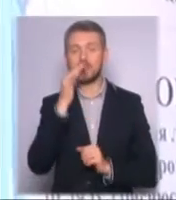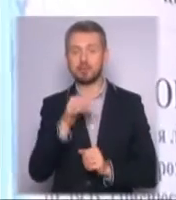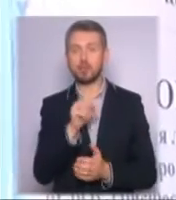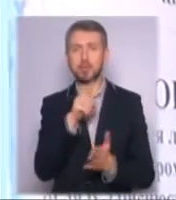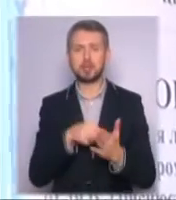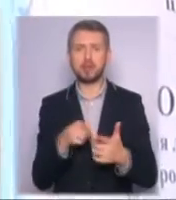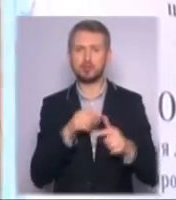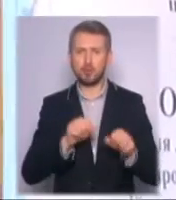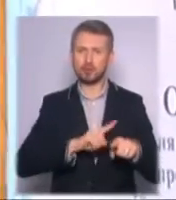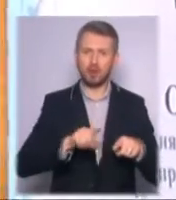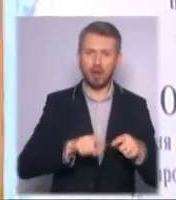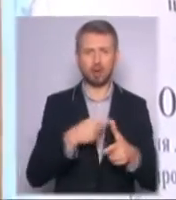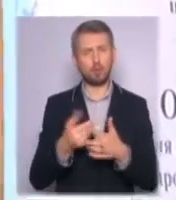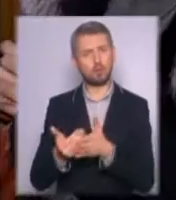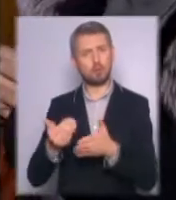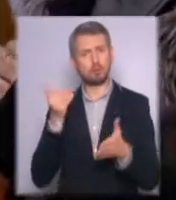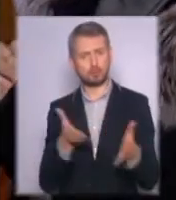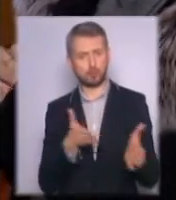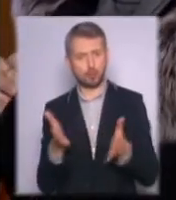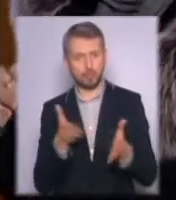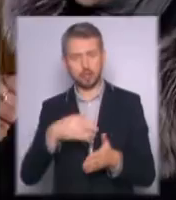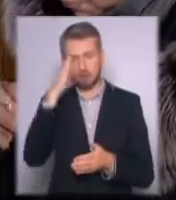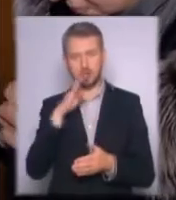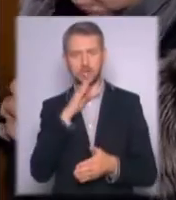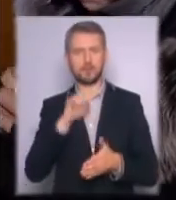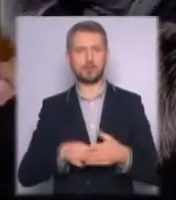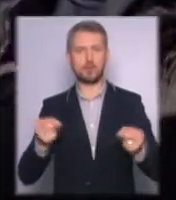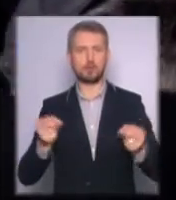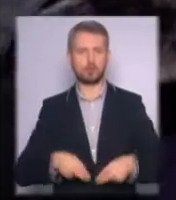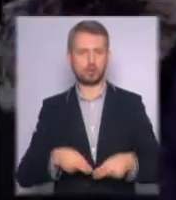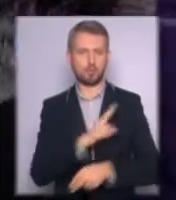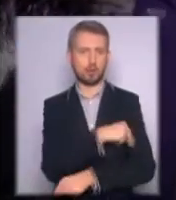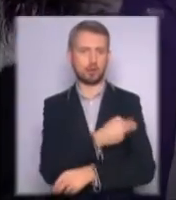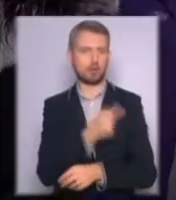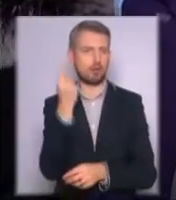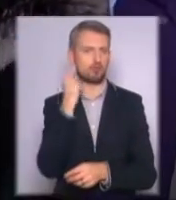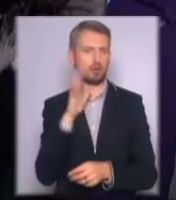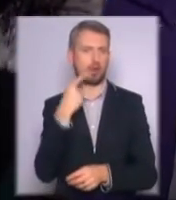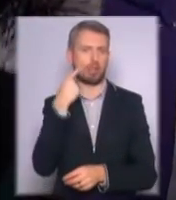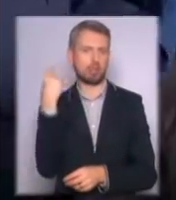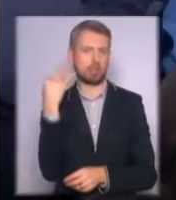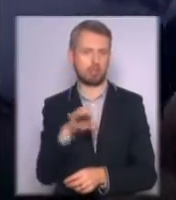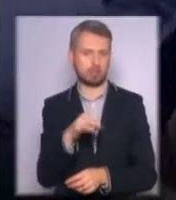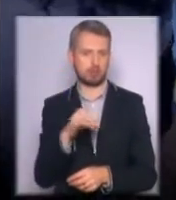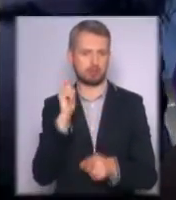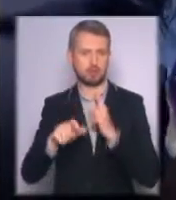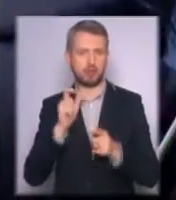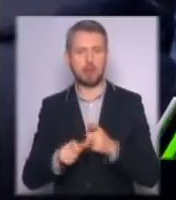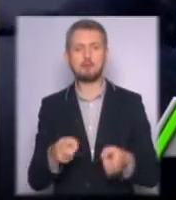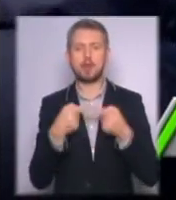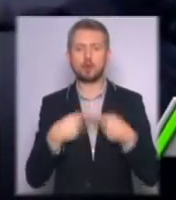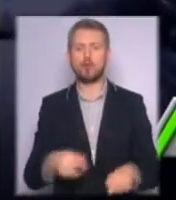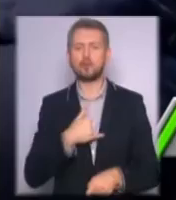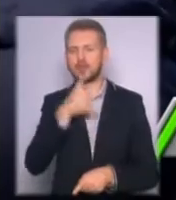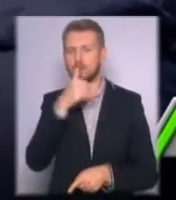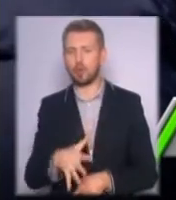процес або принаймні попередньо робити заготовки, батьки від завідувачки поліклініки чують лише відверто зухвалі відповіді. По-другому у нас не